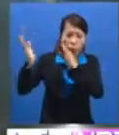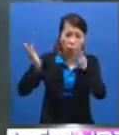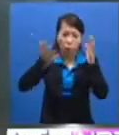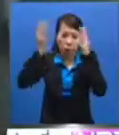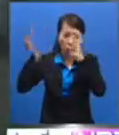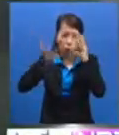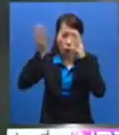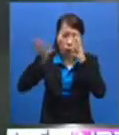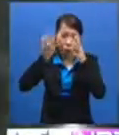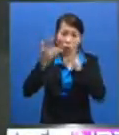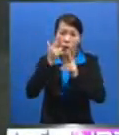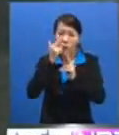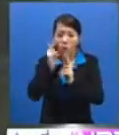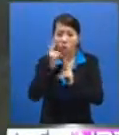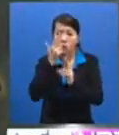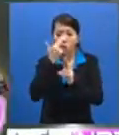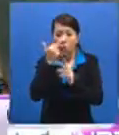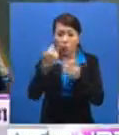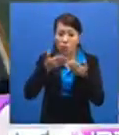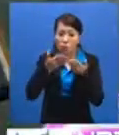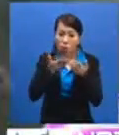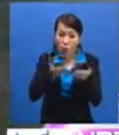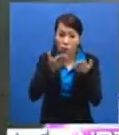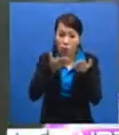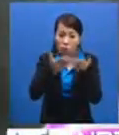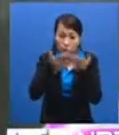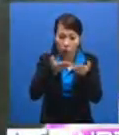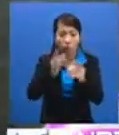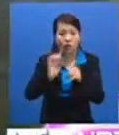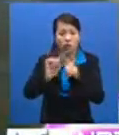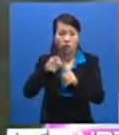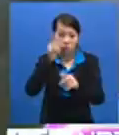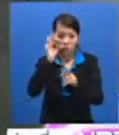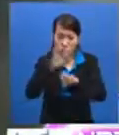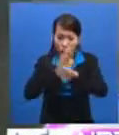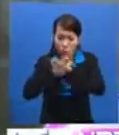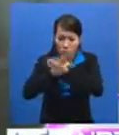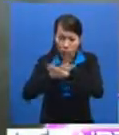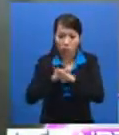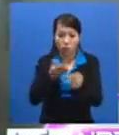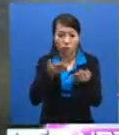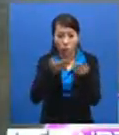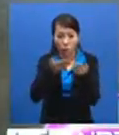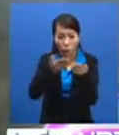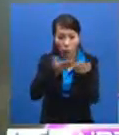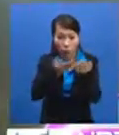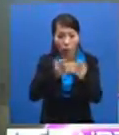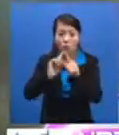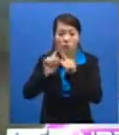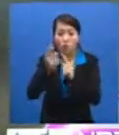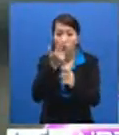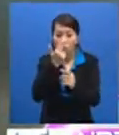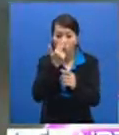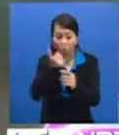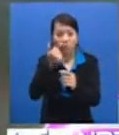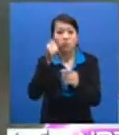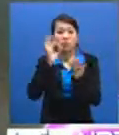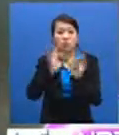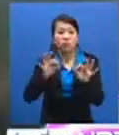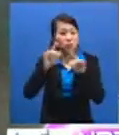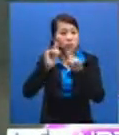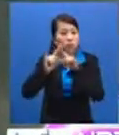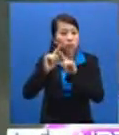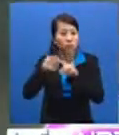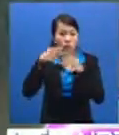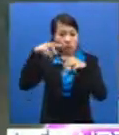สมไ้ด้วยสำหรบชาวเรือในอ่าวไยควรเดินเรือด้คามรมระวังนอกจากนี้ยอมความกดอากาศตามกำลงแรงบริเวณชายฝั่ง